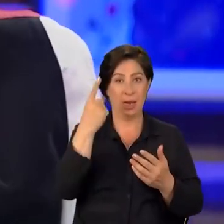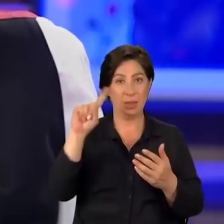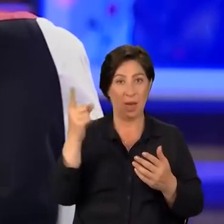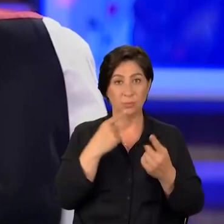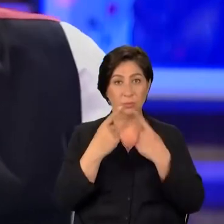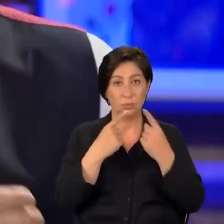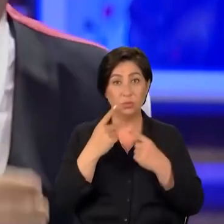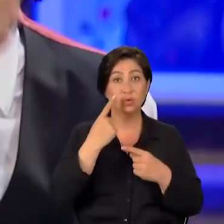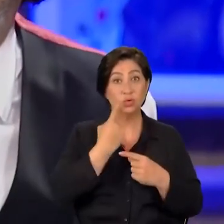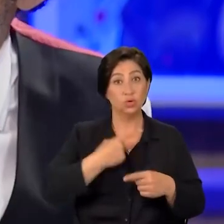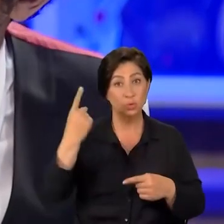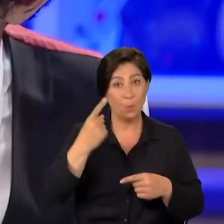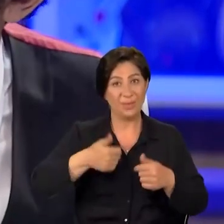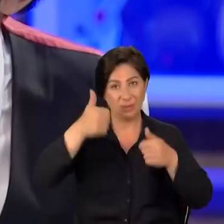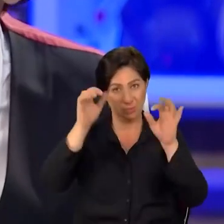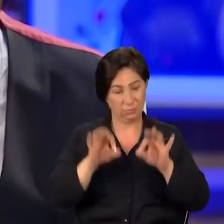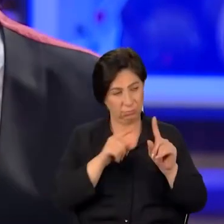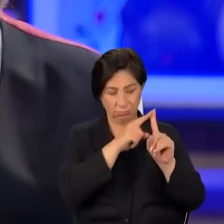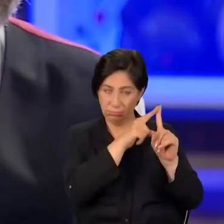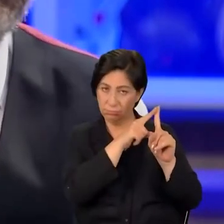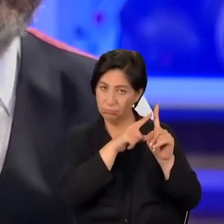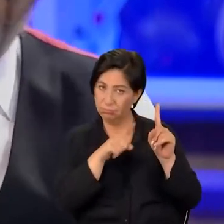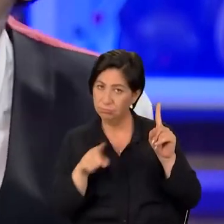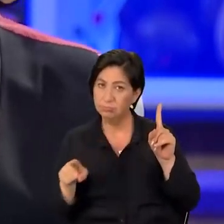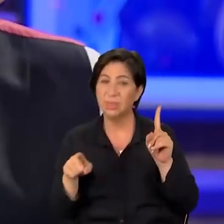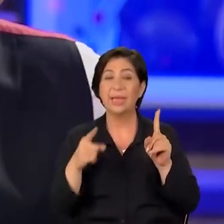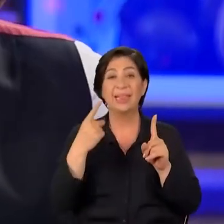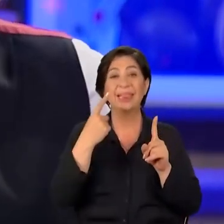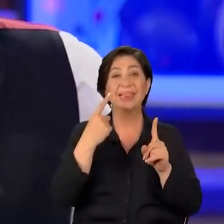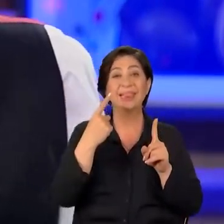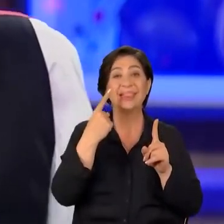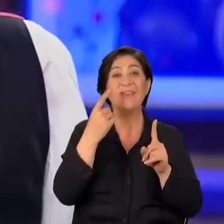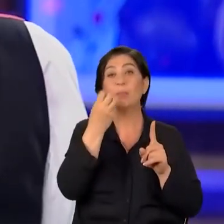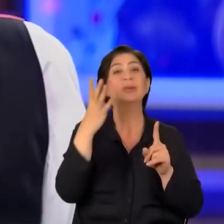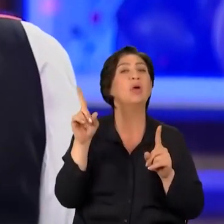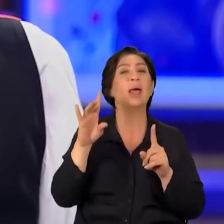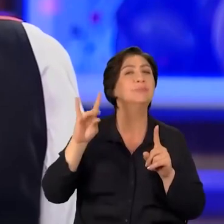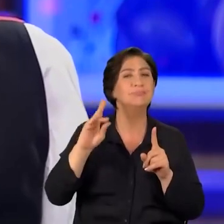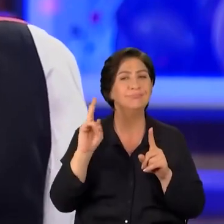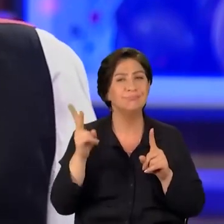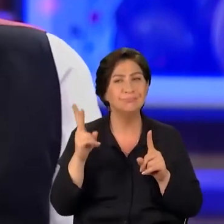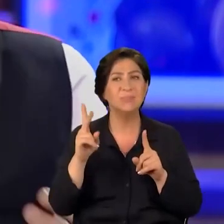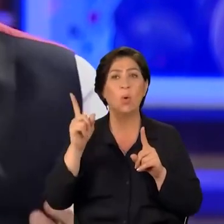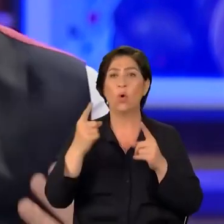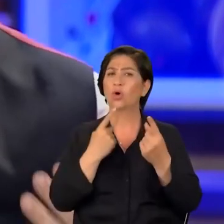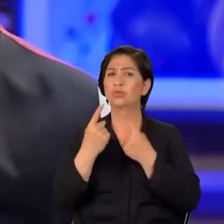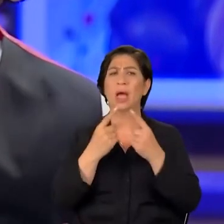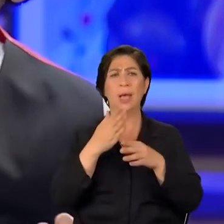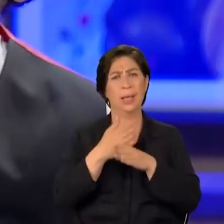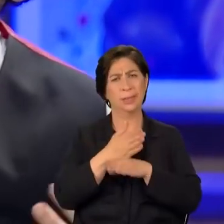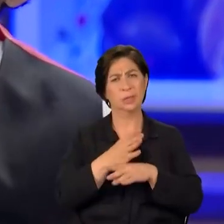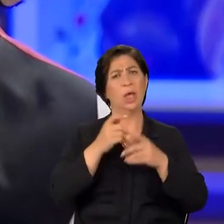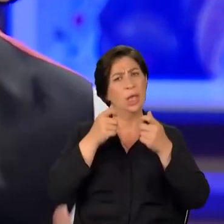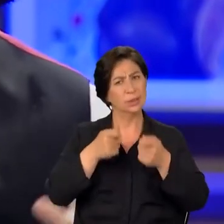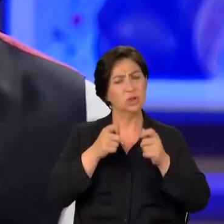liderlerin konuşmalarına bakıyorum. Cumhurbaşkanımızdan itibaren. Örnekse Devlet Bahçeli'nin konuşmalarına bakıyorum. Devlet Bahçeli'nin